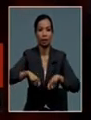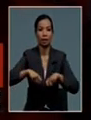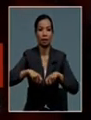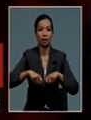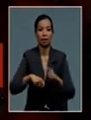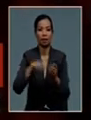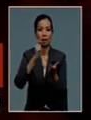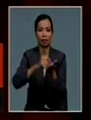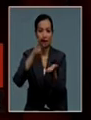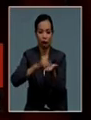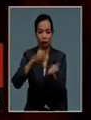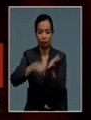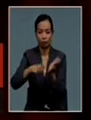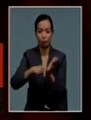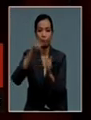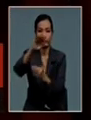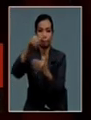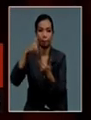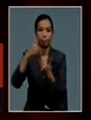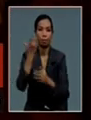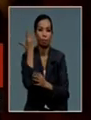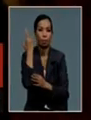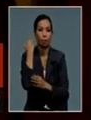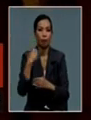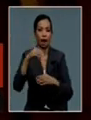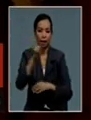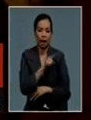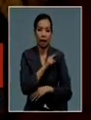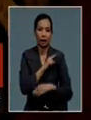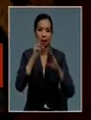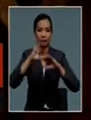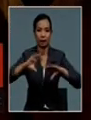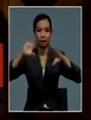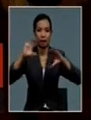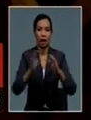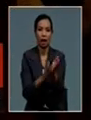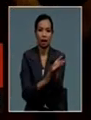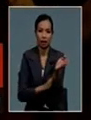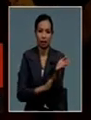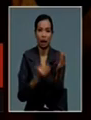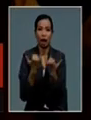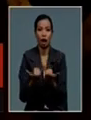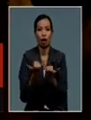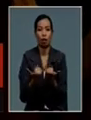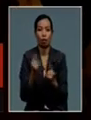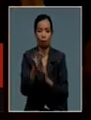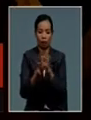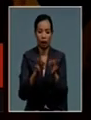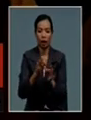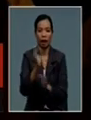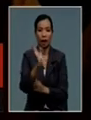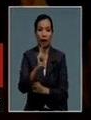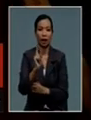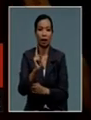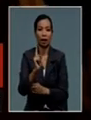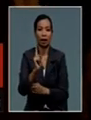ว่าด้วยการเก็บภาษีนำเข้าวันนี้แต่เจ้าหน้าที่ทำเนียบขาวระบุว่าอาจต้องล่าช้ามาเป็นวันนี้แทนนะคะเนื่องจากต้อง